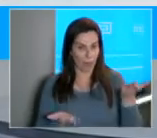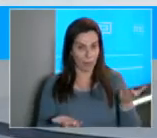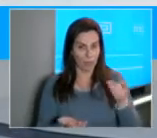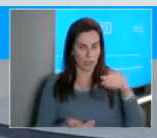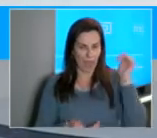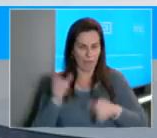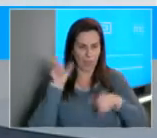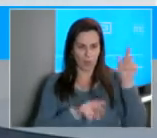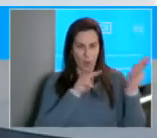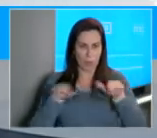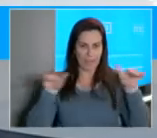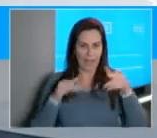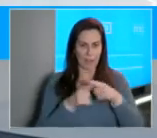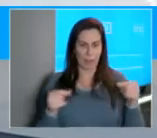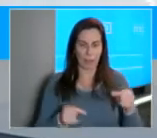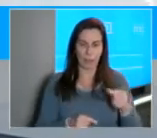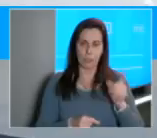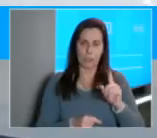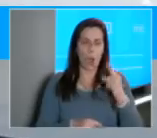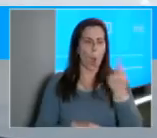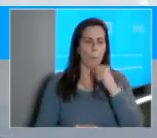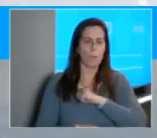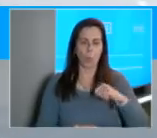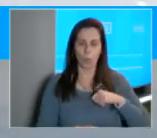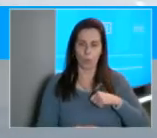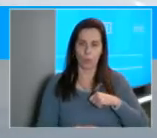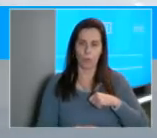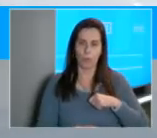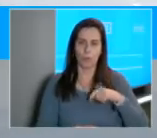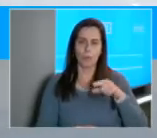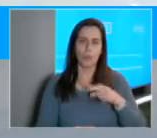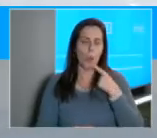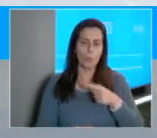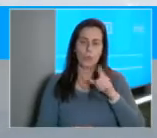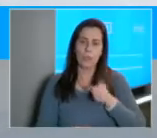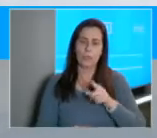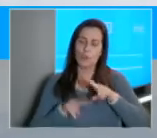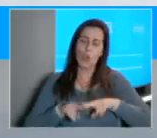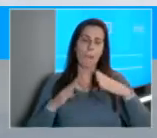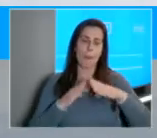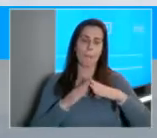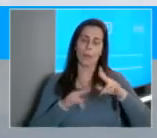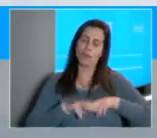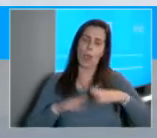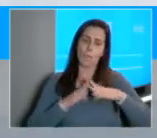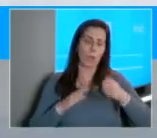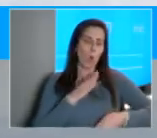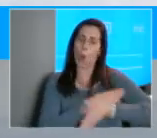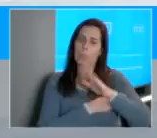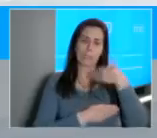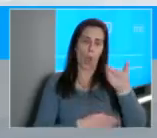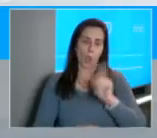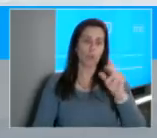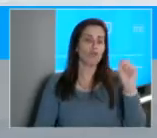בטח אלפי אנשים, לא? כן. קודם כל, זה לא בידוד, בואו נקרא לזה נכון. זה אומר שהם צריכים להיות בבית, להישאר בבית, לא לצאת